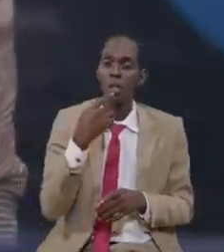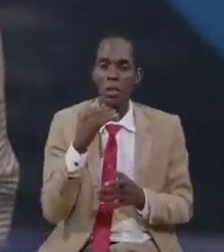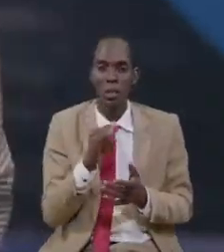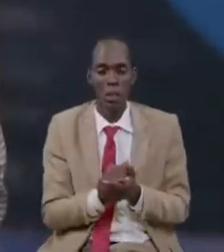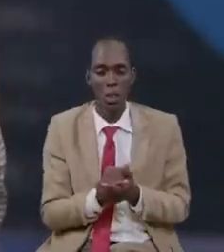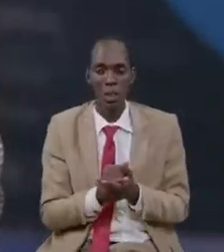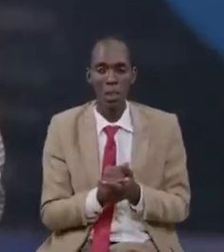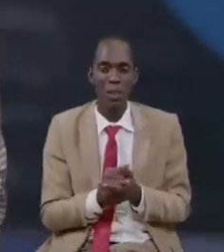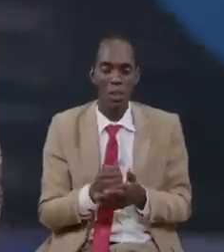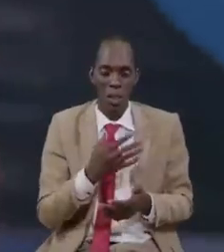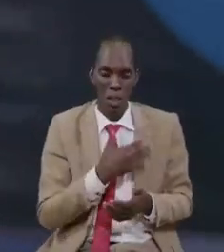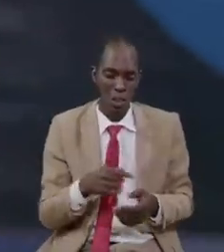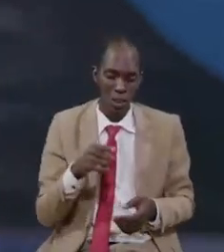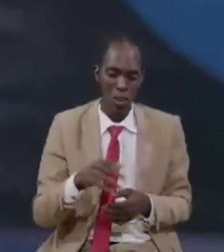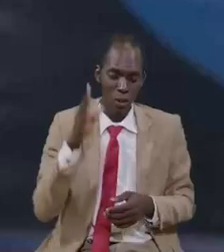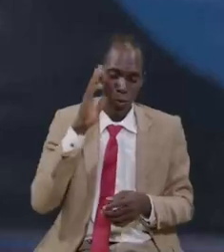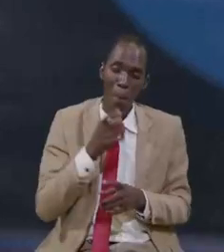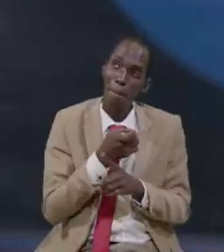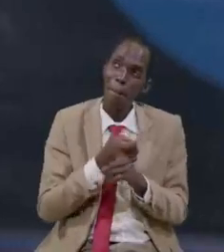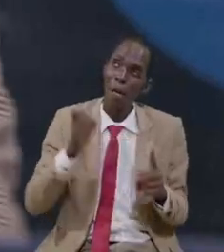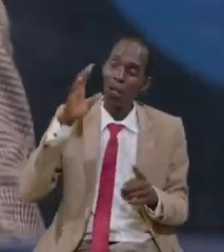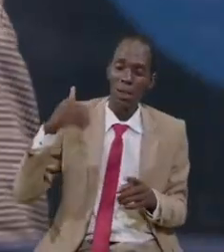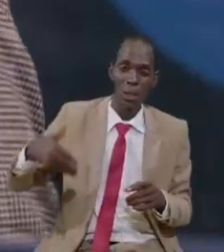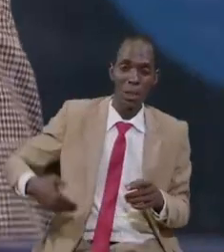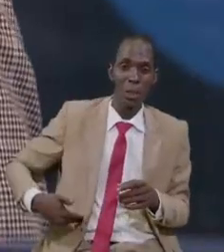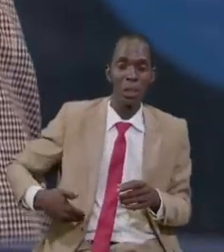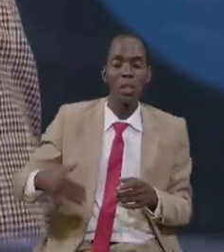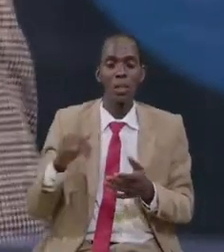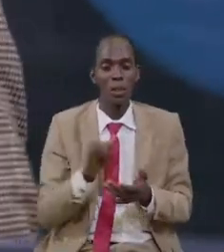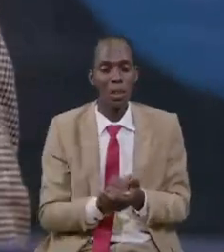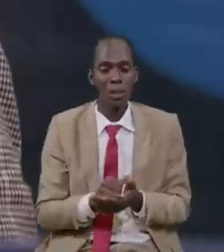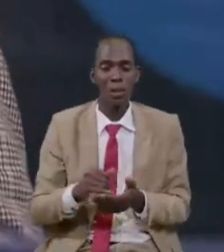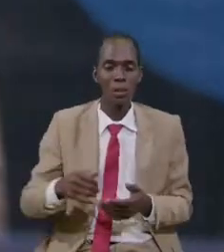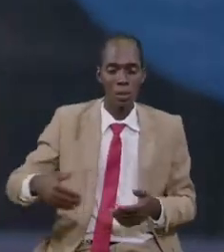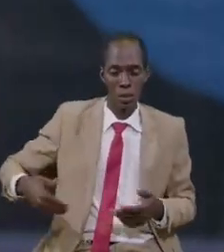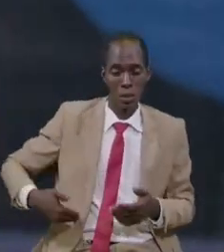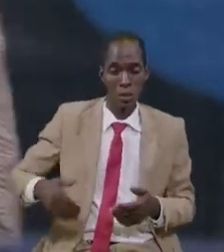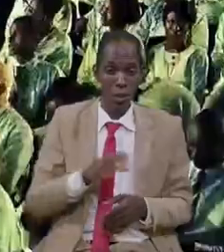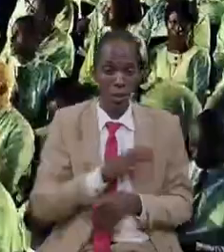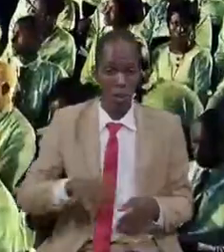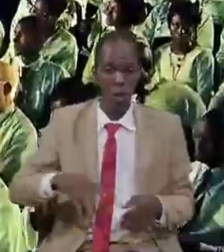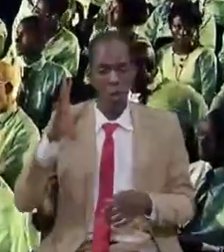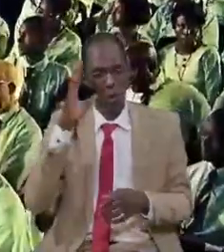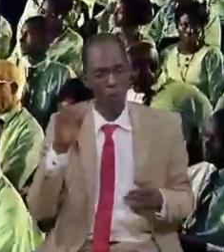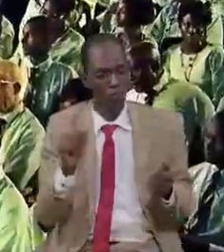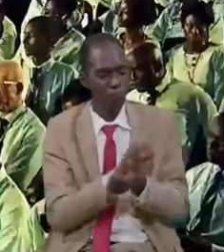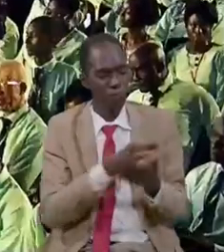écrasera. Mais Christ, notre Rédempteur, va briser la tête du